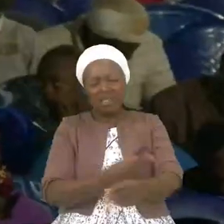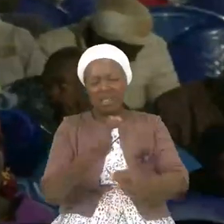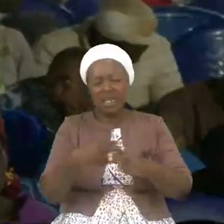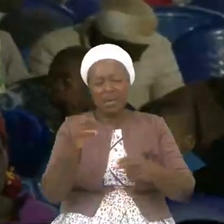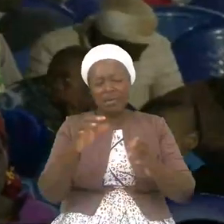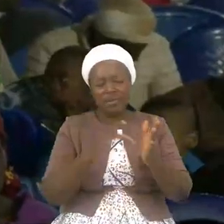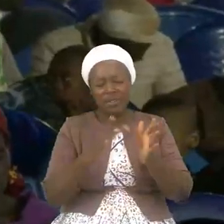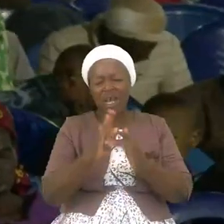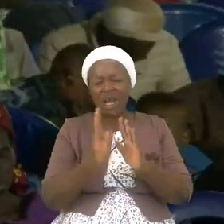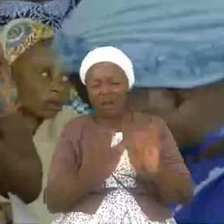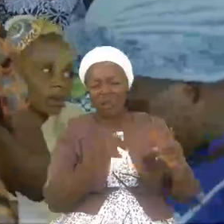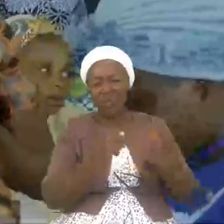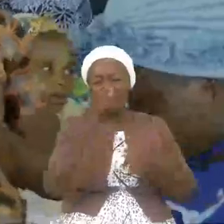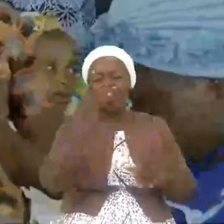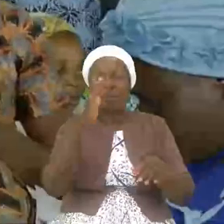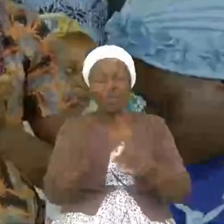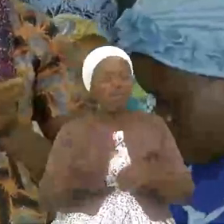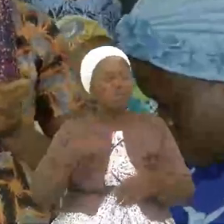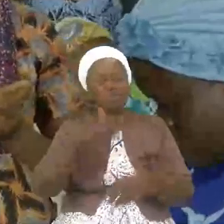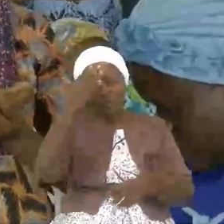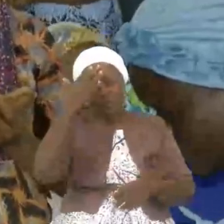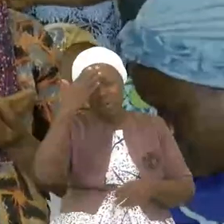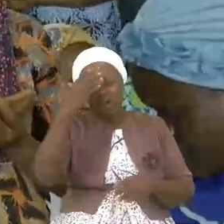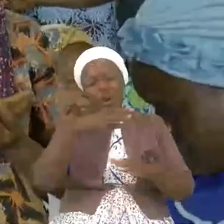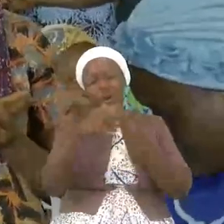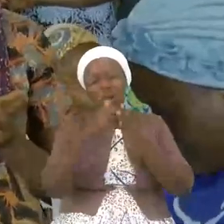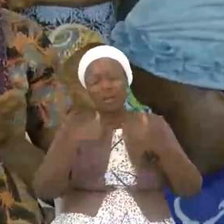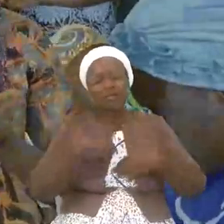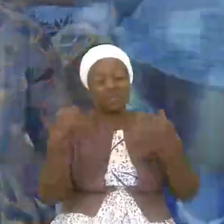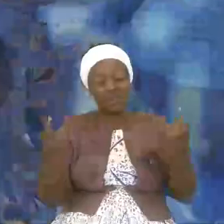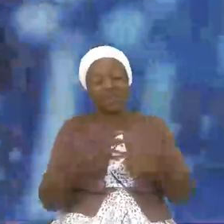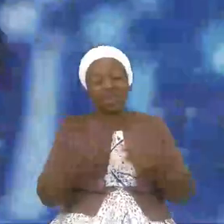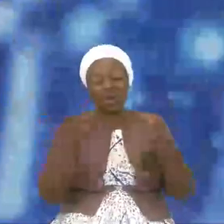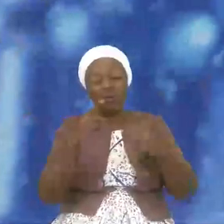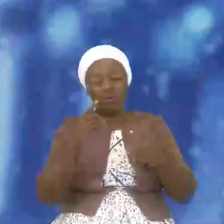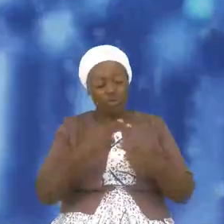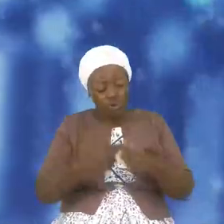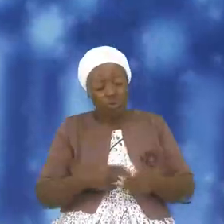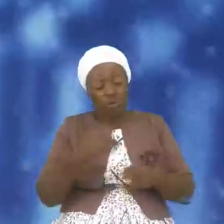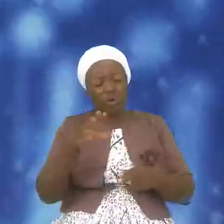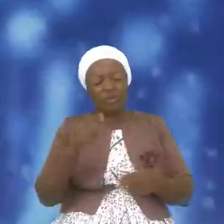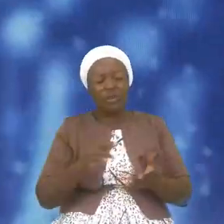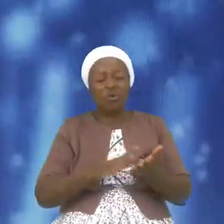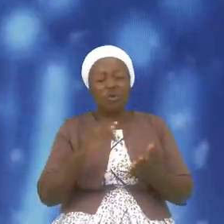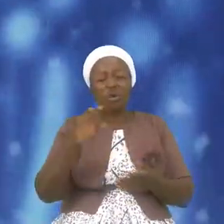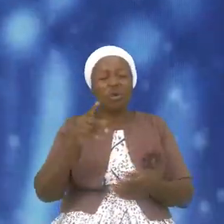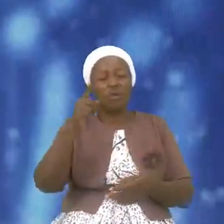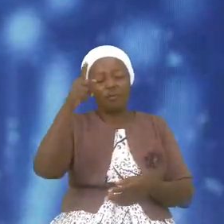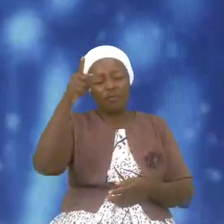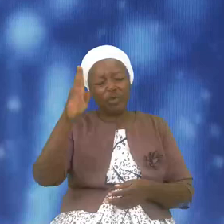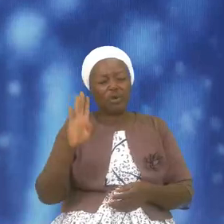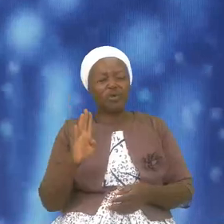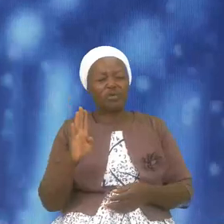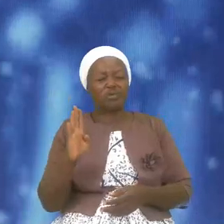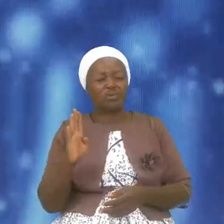Jésus, selon ta promesse, nous savons que tous sont péchés et sont privés de la gloire de Dieu.